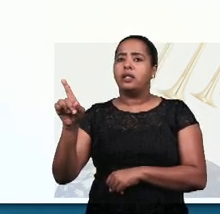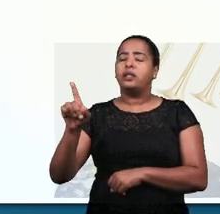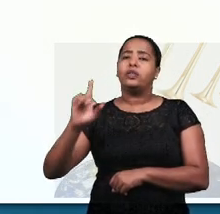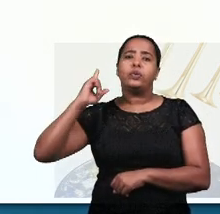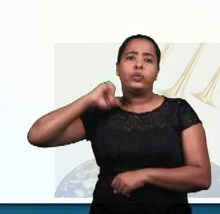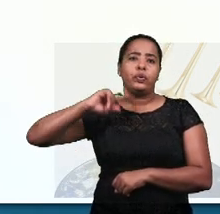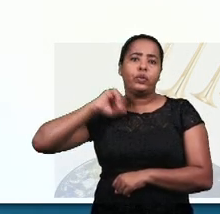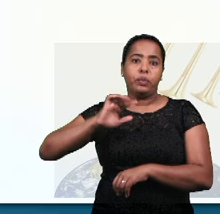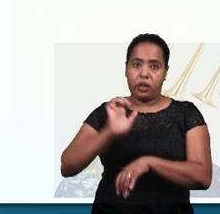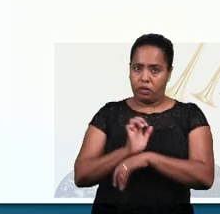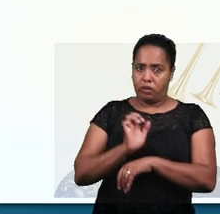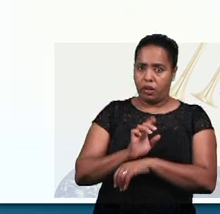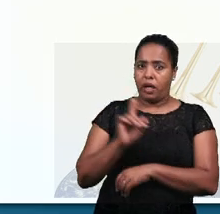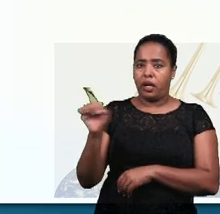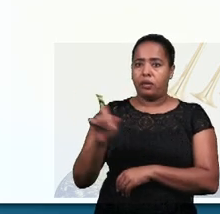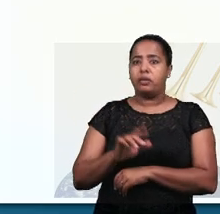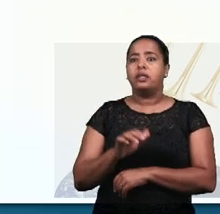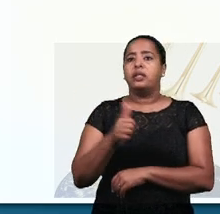Minas Gerais,